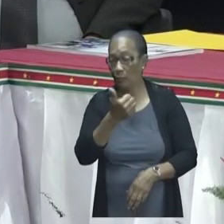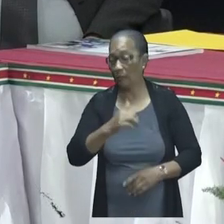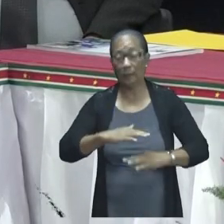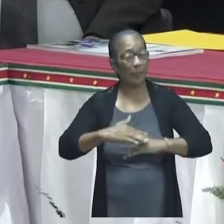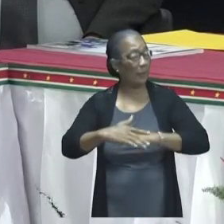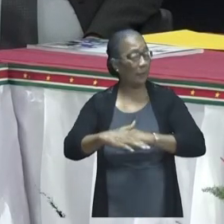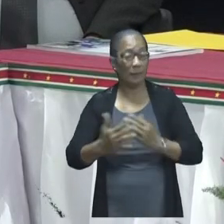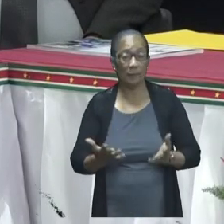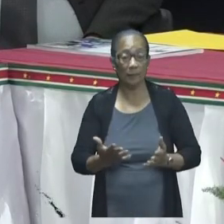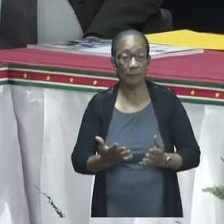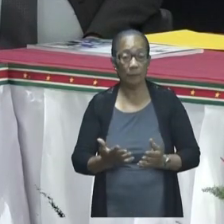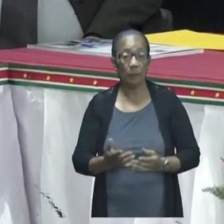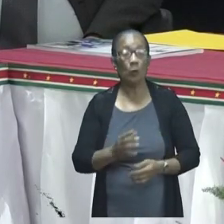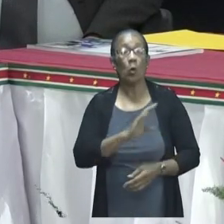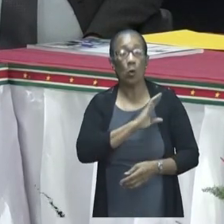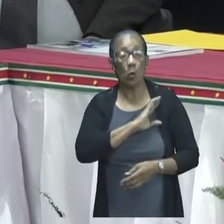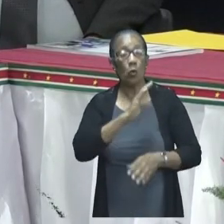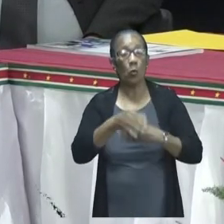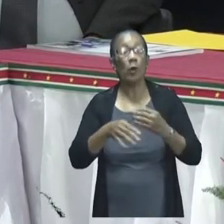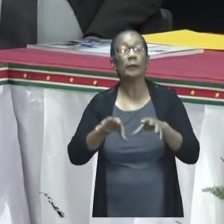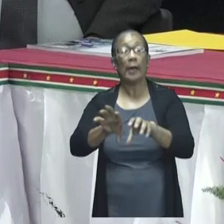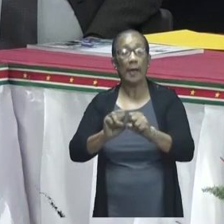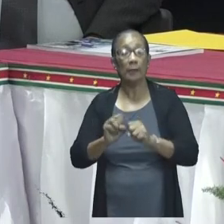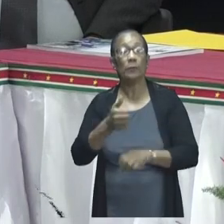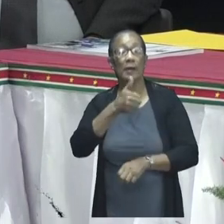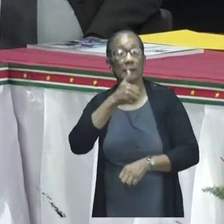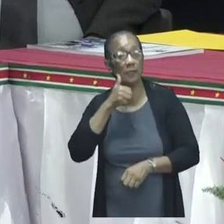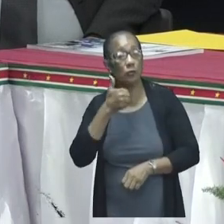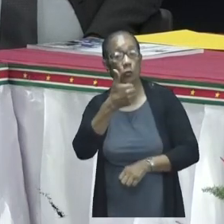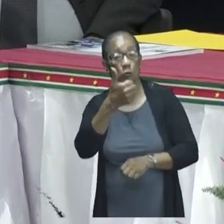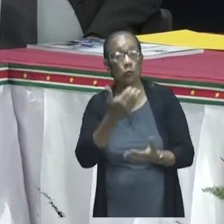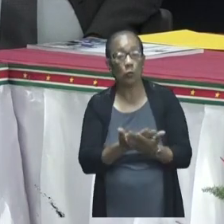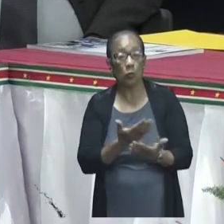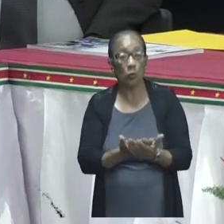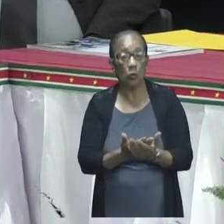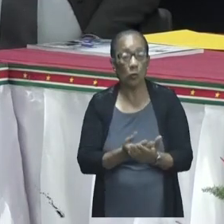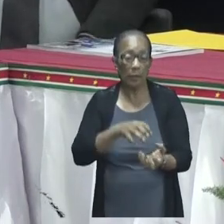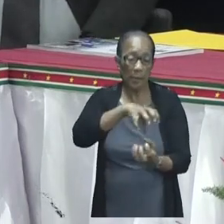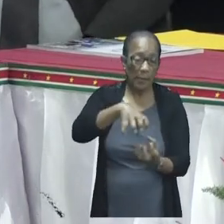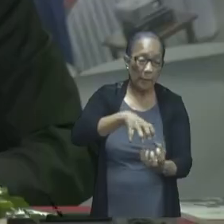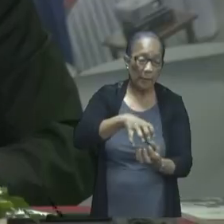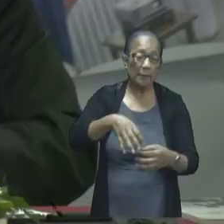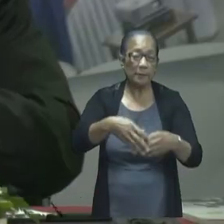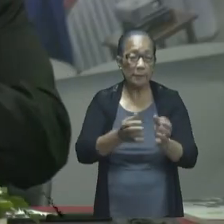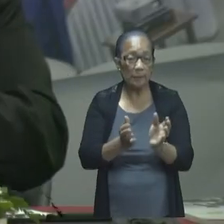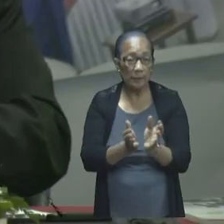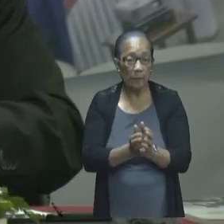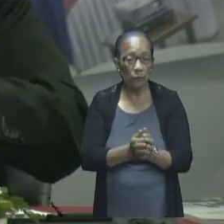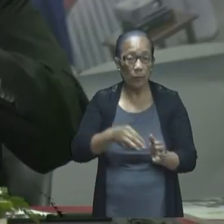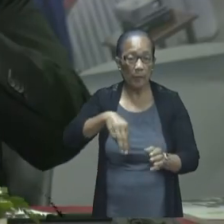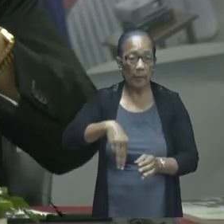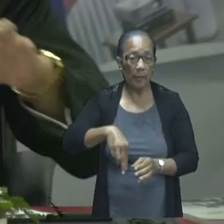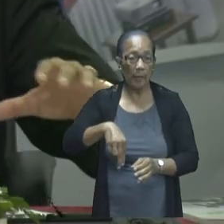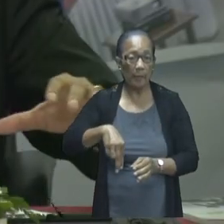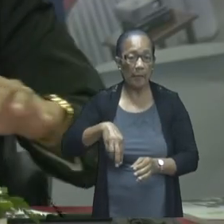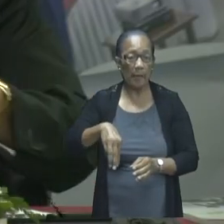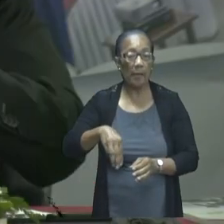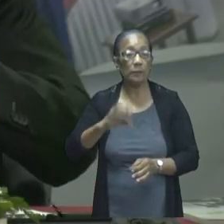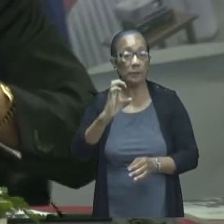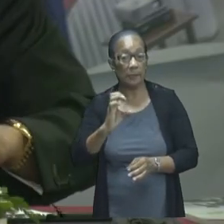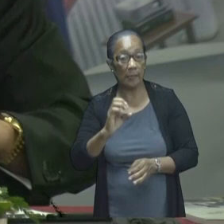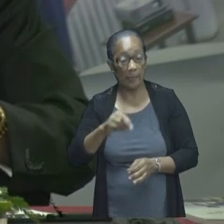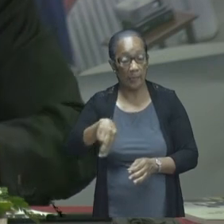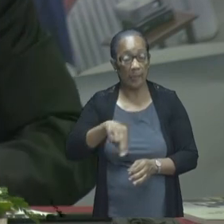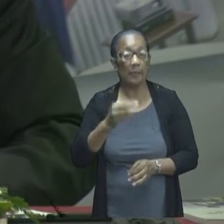dat wordt aangepakt gister hebben goedgekeurd en christus team voor mmc miniserie zodat een crisisteam nu met cursus